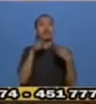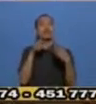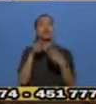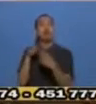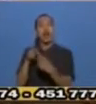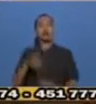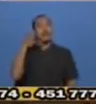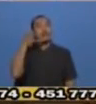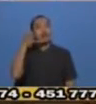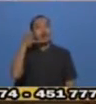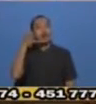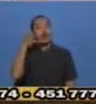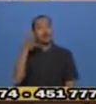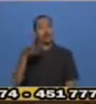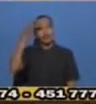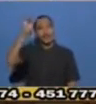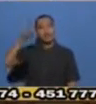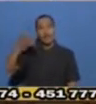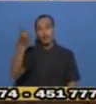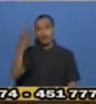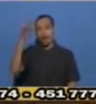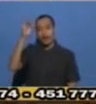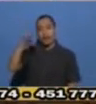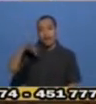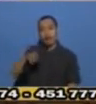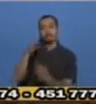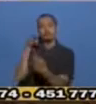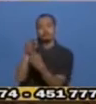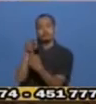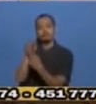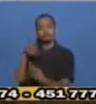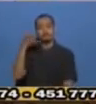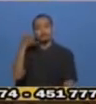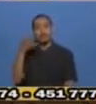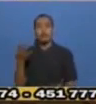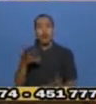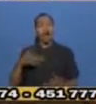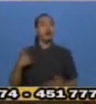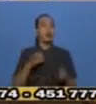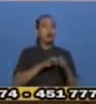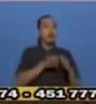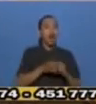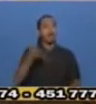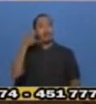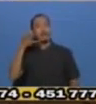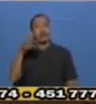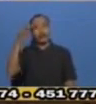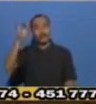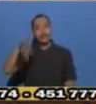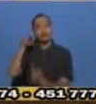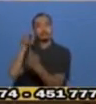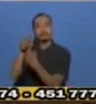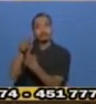desa di mana dia tinggal, kita mencoba untuk melakukan jejaring juga agar mereka bisa menjemput dan sebagainya. Nah ini yang kami lakukan